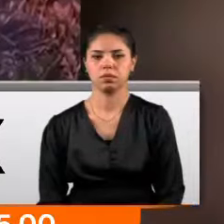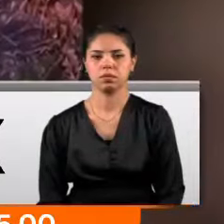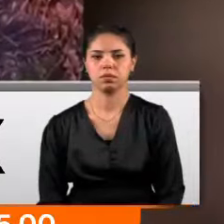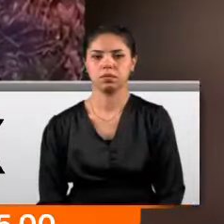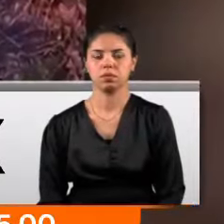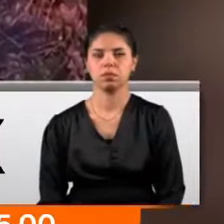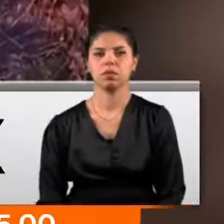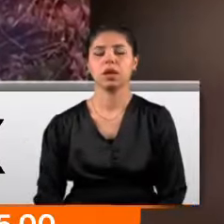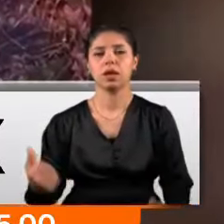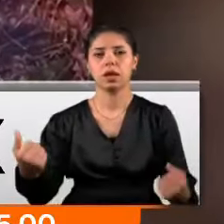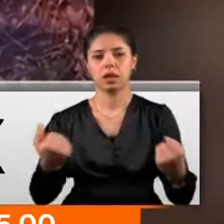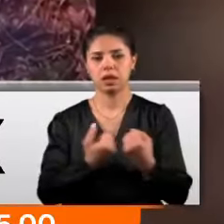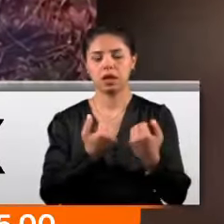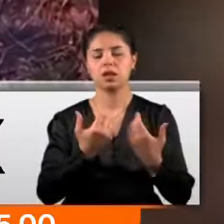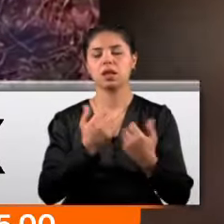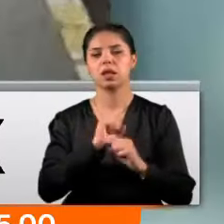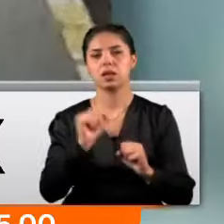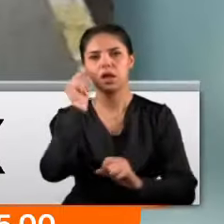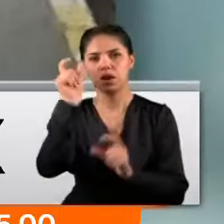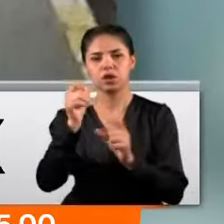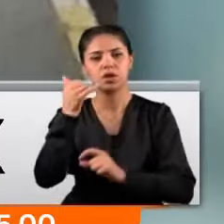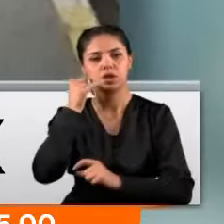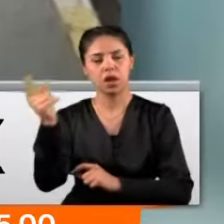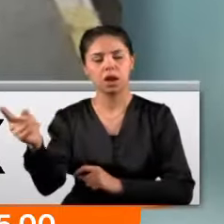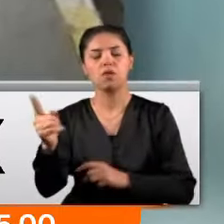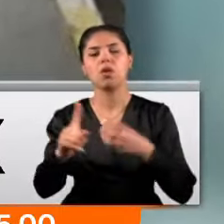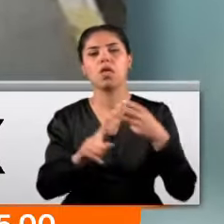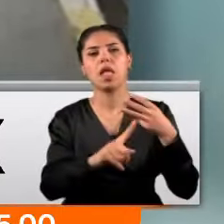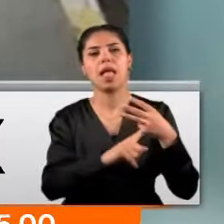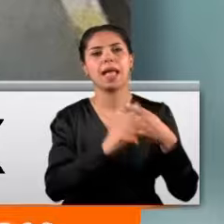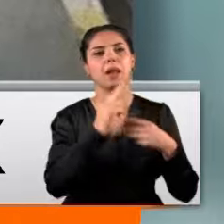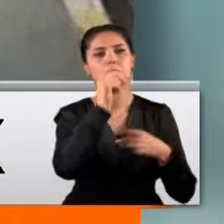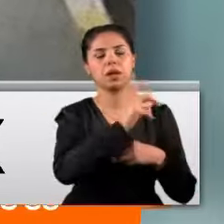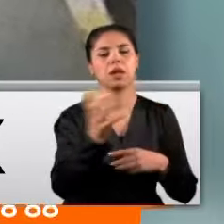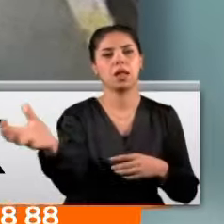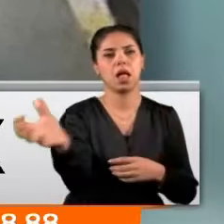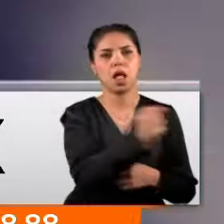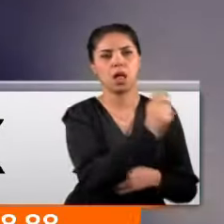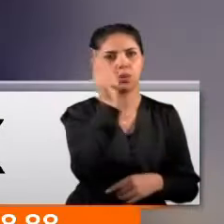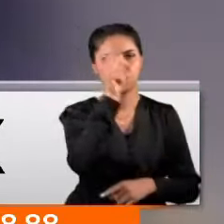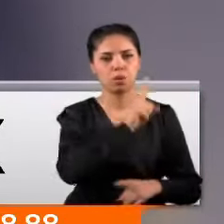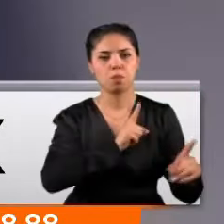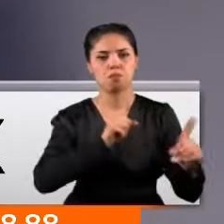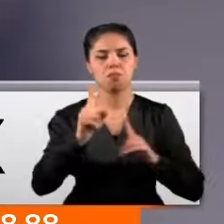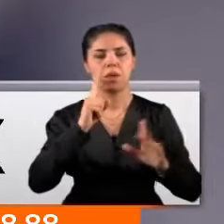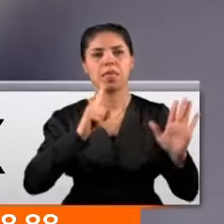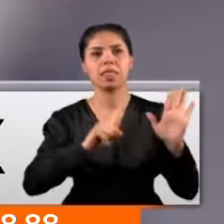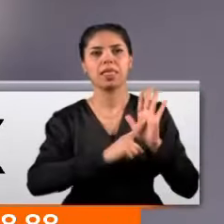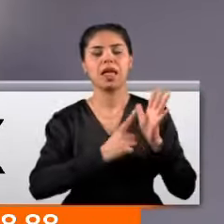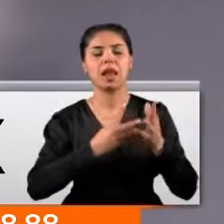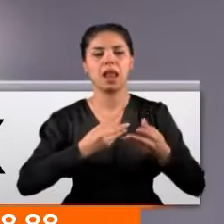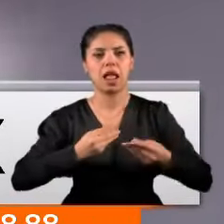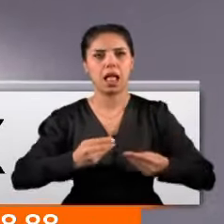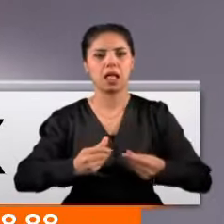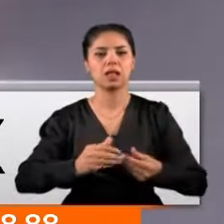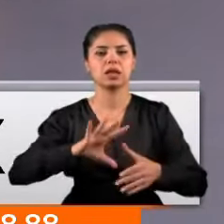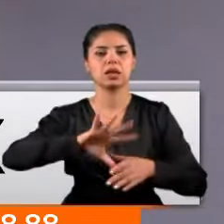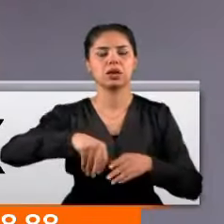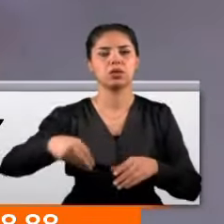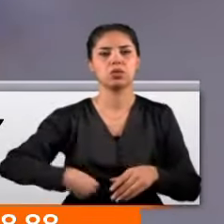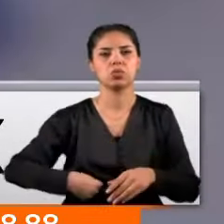Olay günü kazazedelere ait telefonların Eylem Tok tarafından alınması da duruşmada delil karartma ve yağma suçu